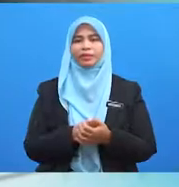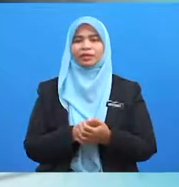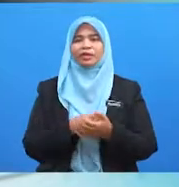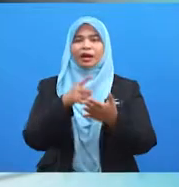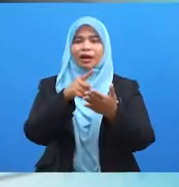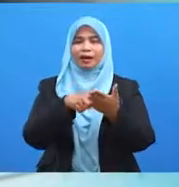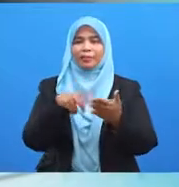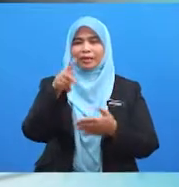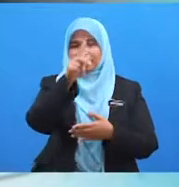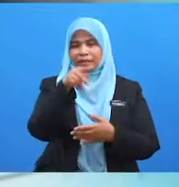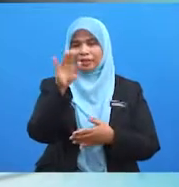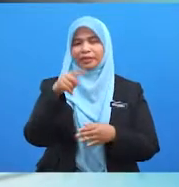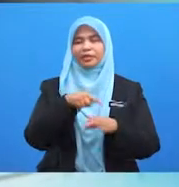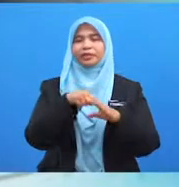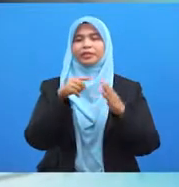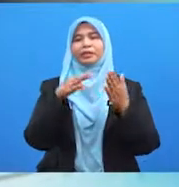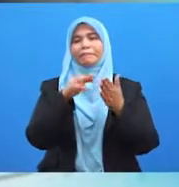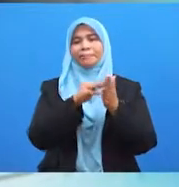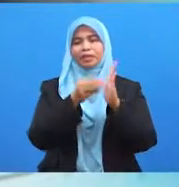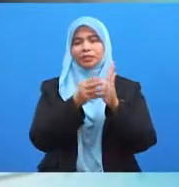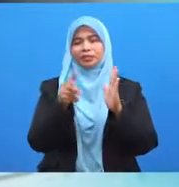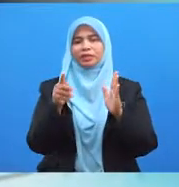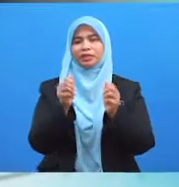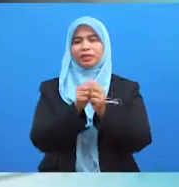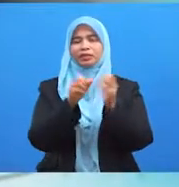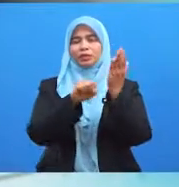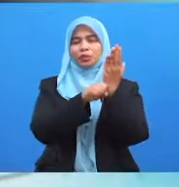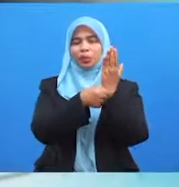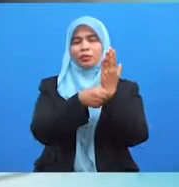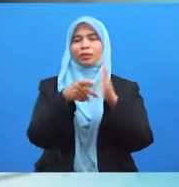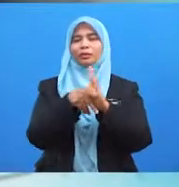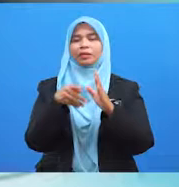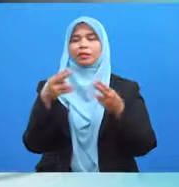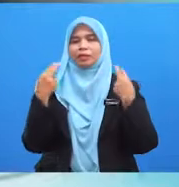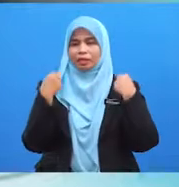Apakah yang dimaksudkan dengan keperluan sumber perniagaan?